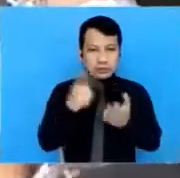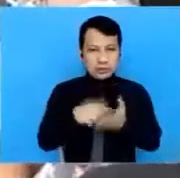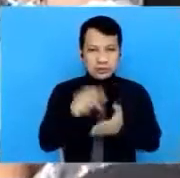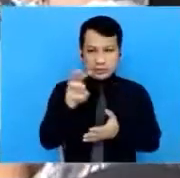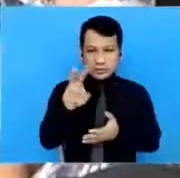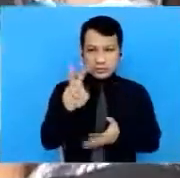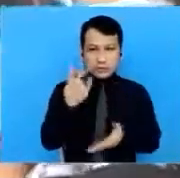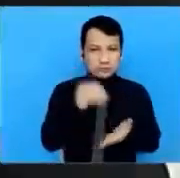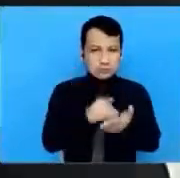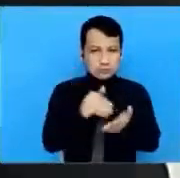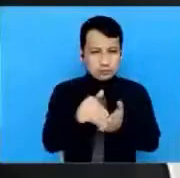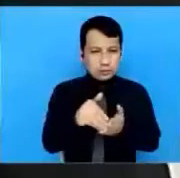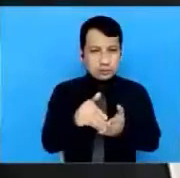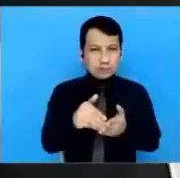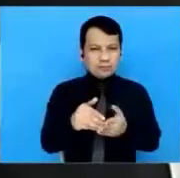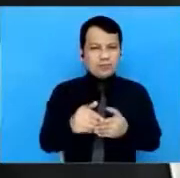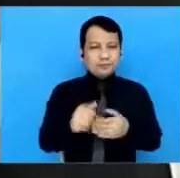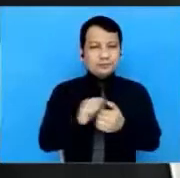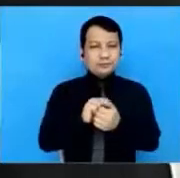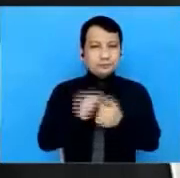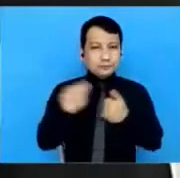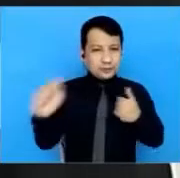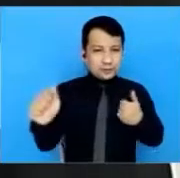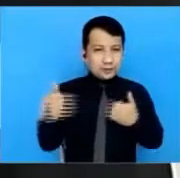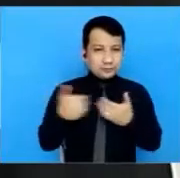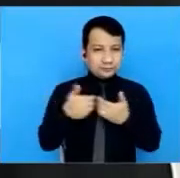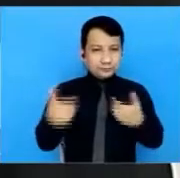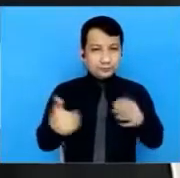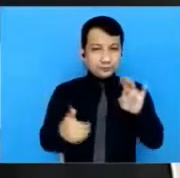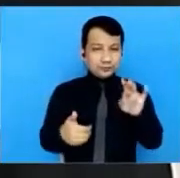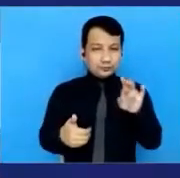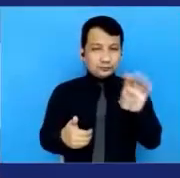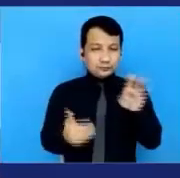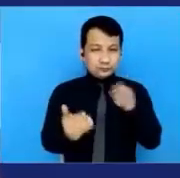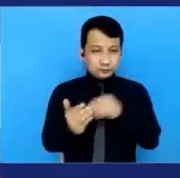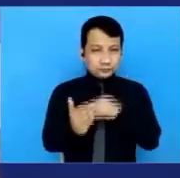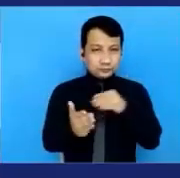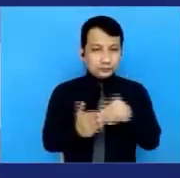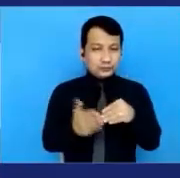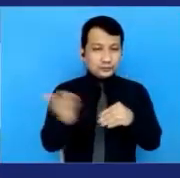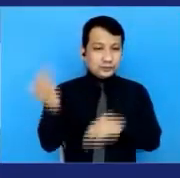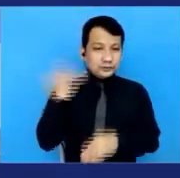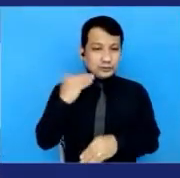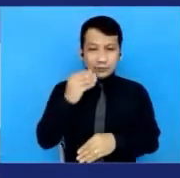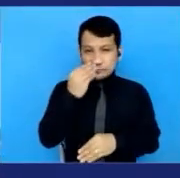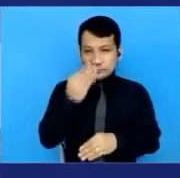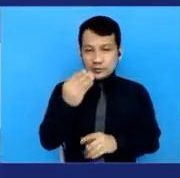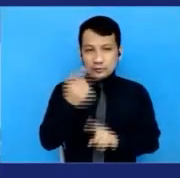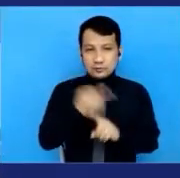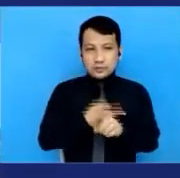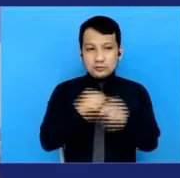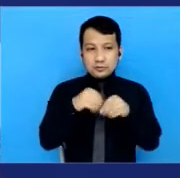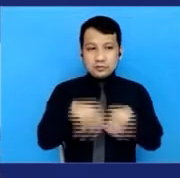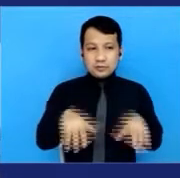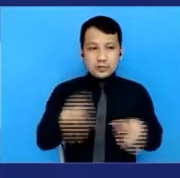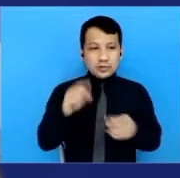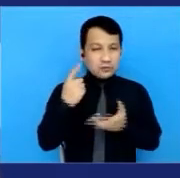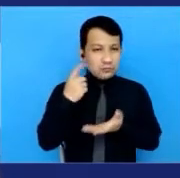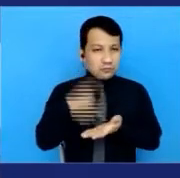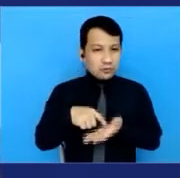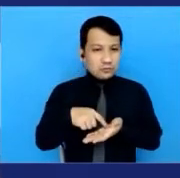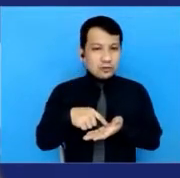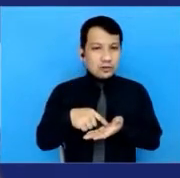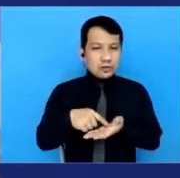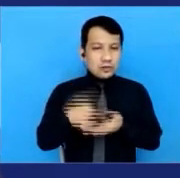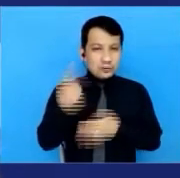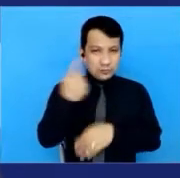So there's a far, it's a far cry from the 74 million. In the past few months, no, we've lost a number of voting registration days